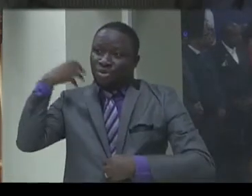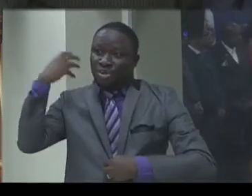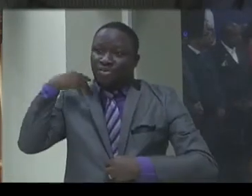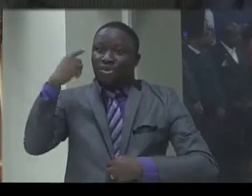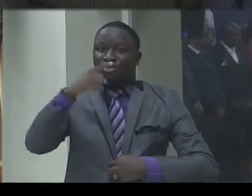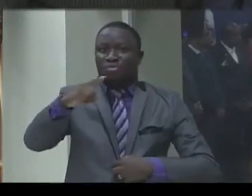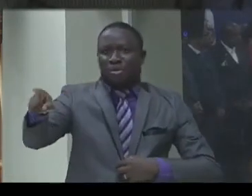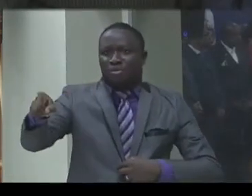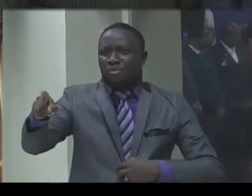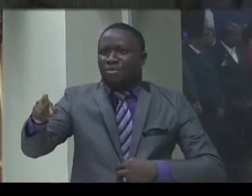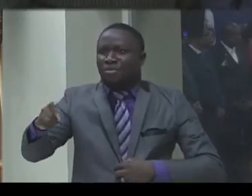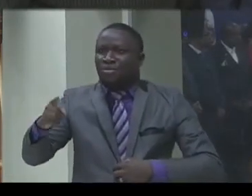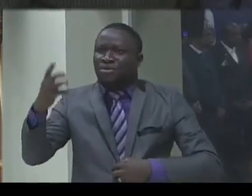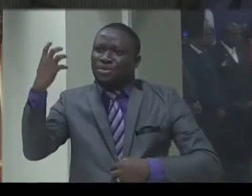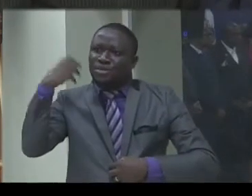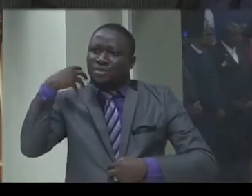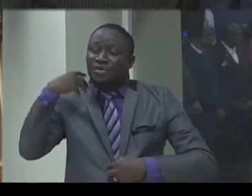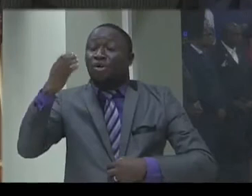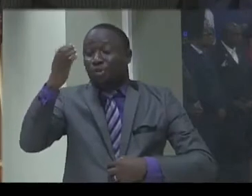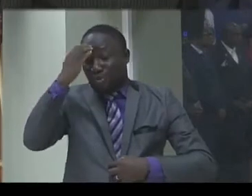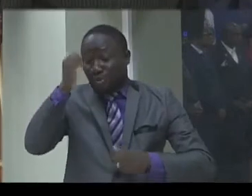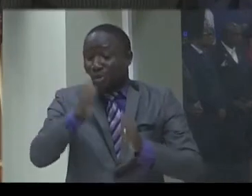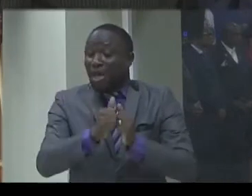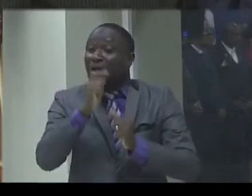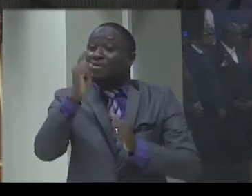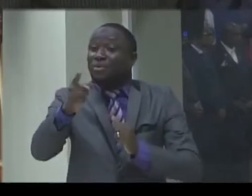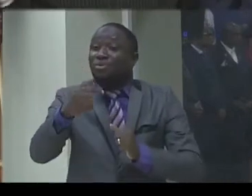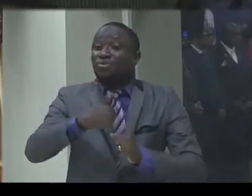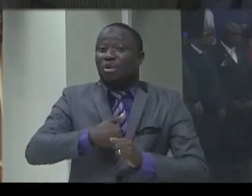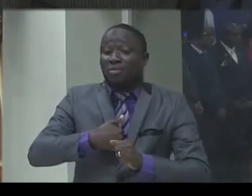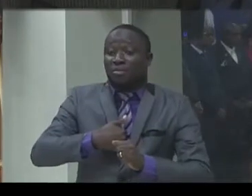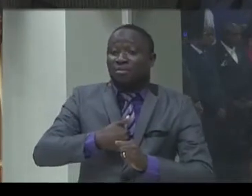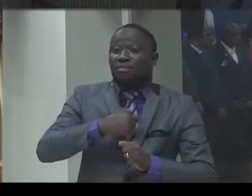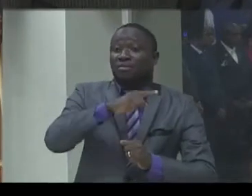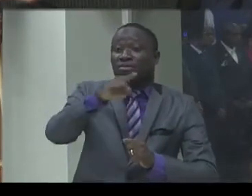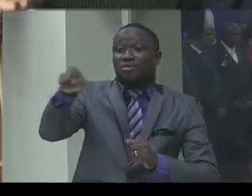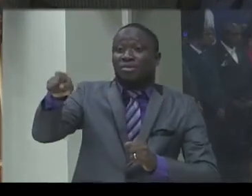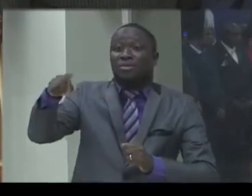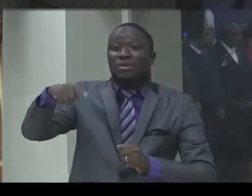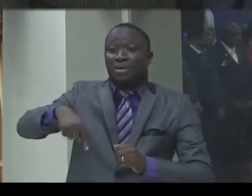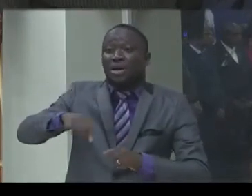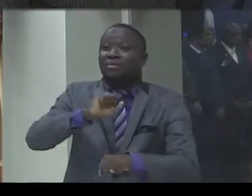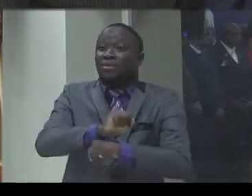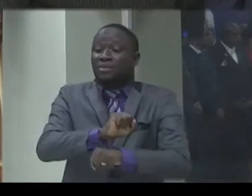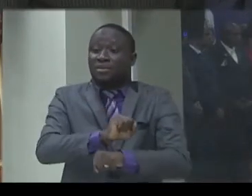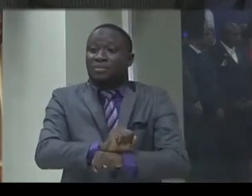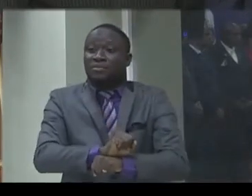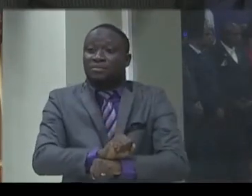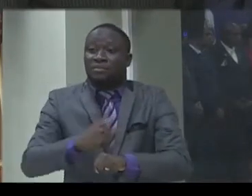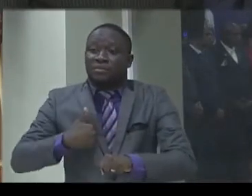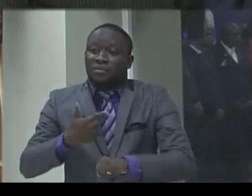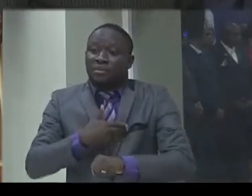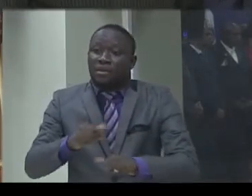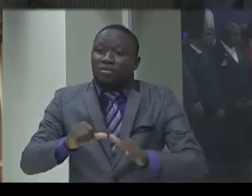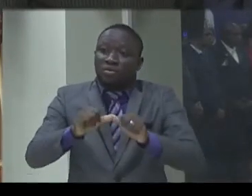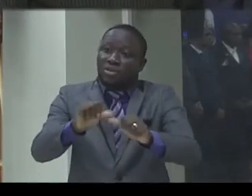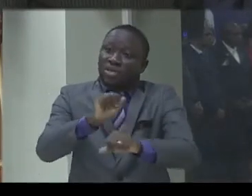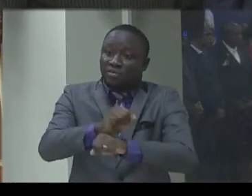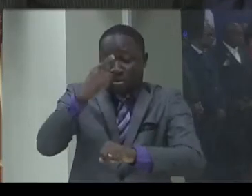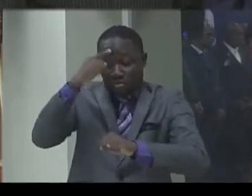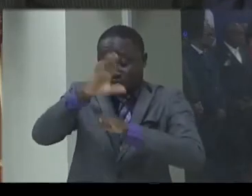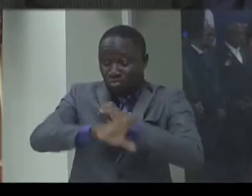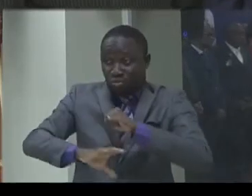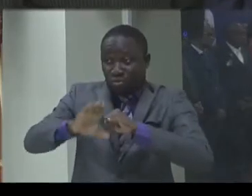moun ki chef la nou kone sa vek nou et moun moun sa ap travay et nap continue travay pou nou